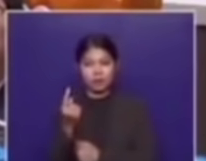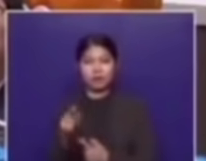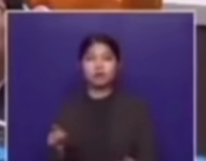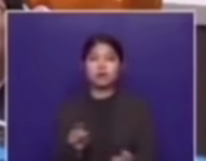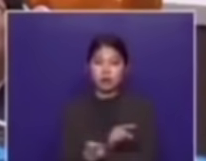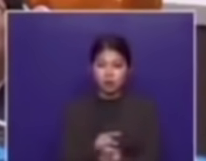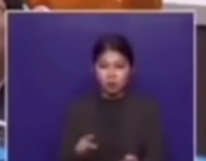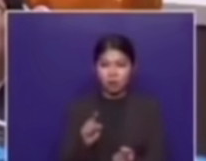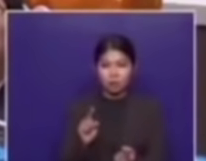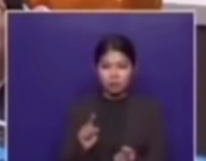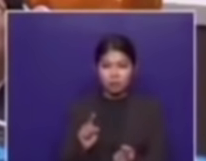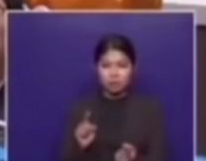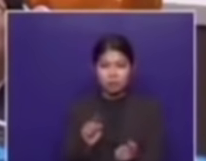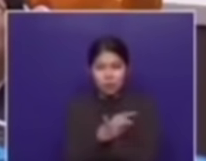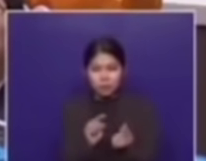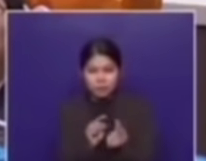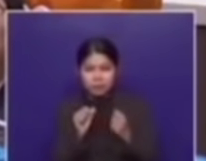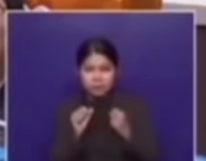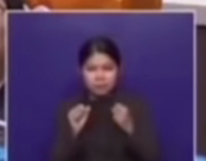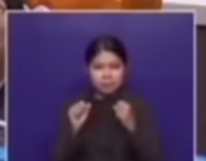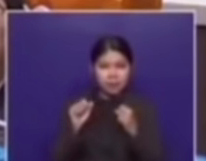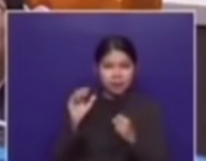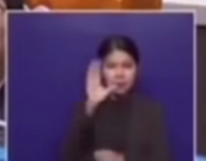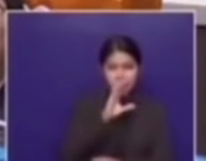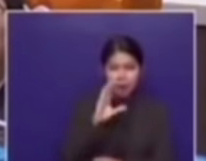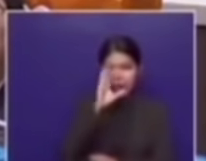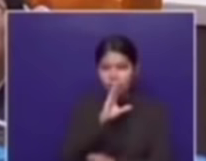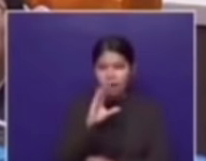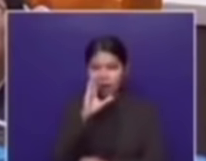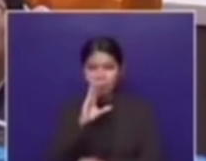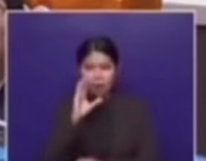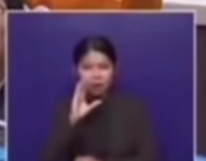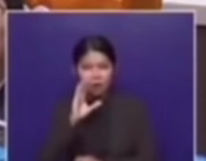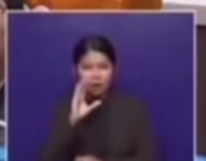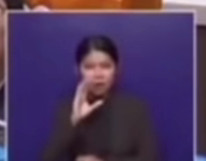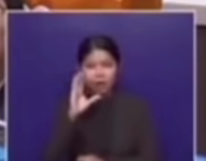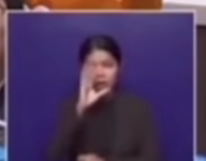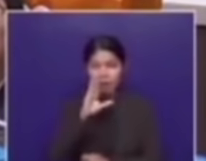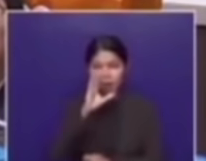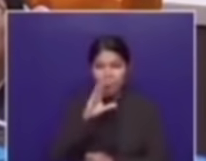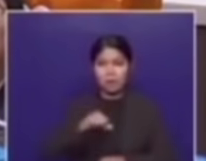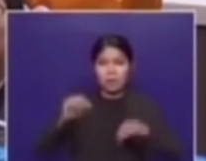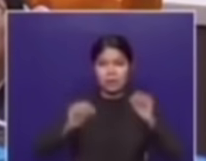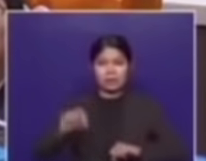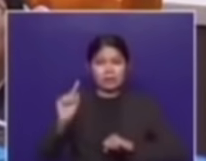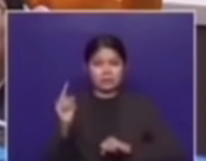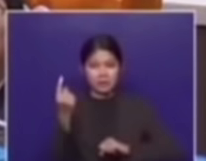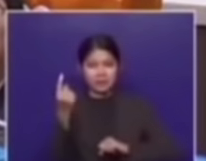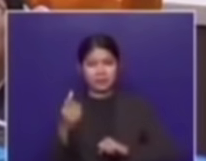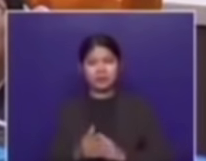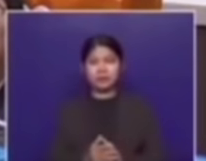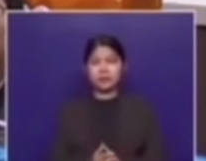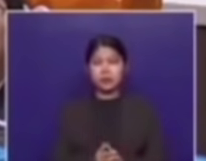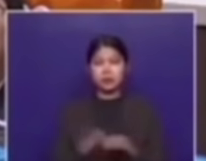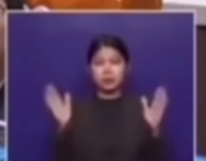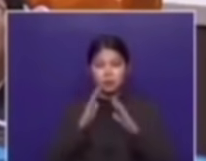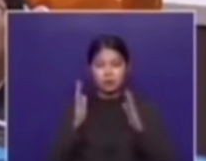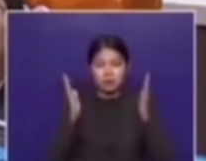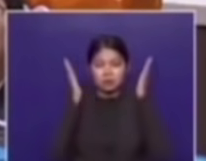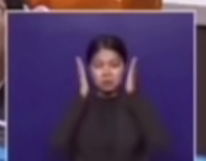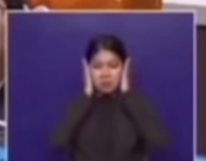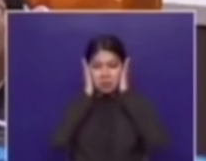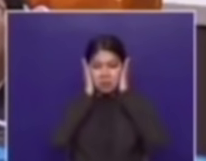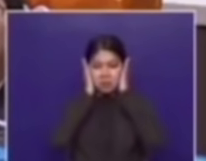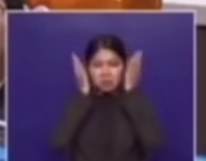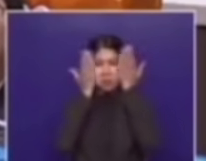เป็นต้องแสวงหาสังคมจำเป็นต้องแสวงหาฉันทามติใหม่หากยังปิดหูปิดตาแล้วก